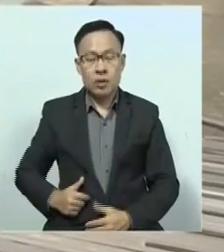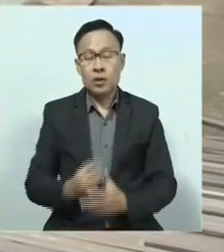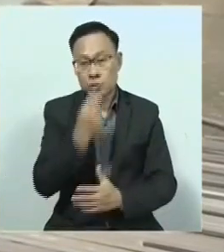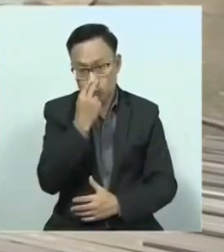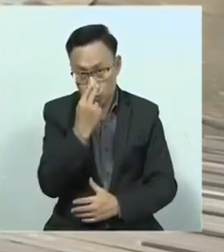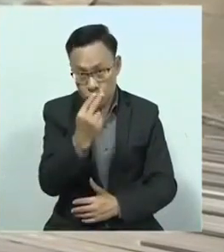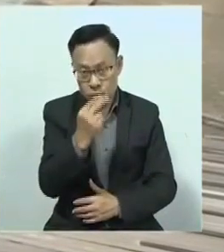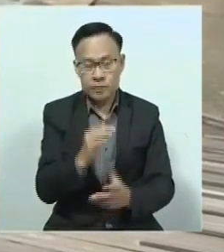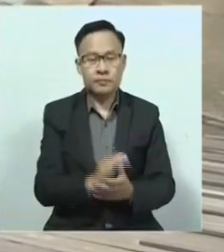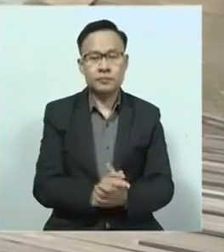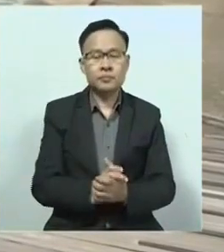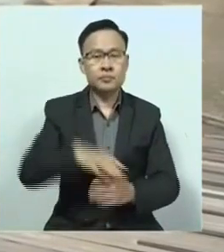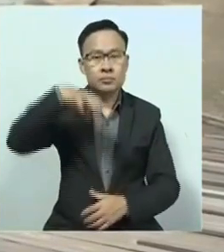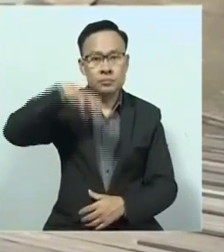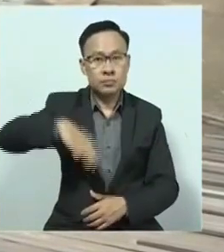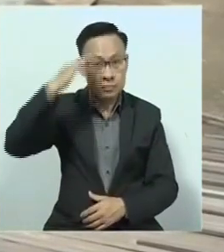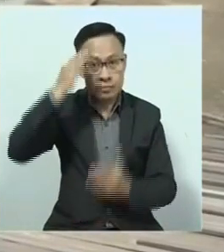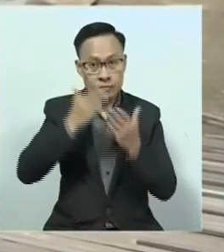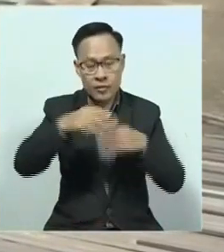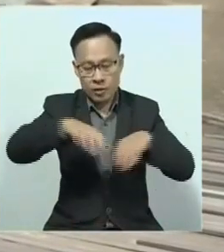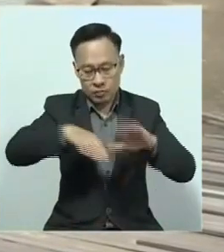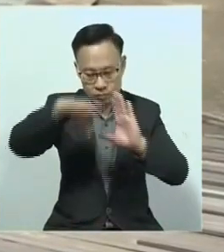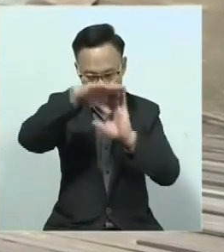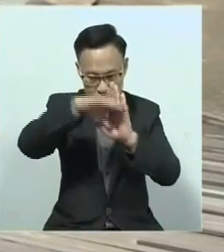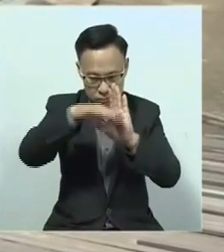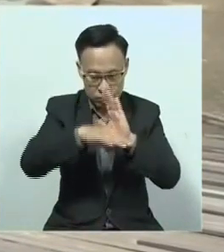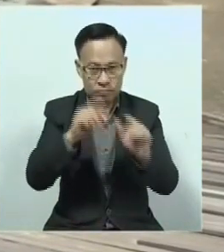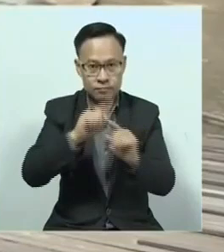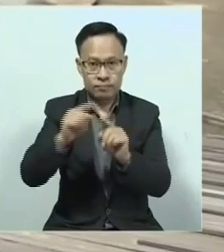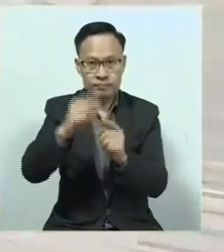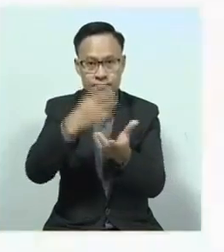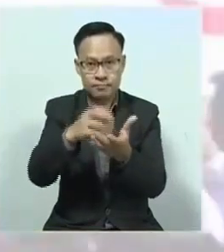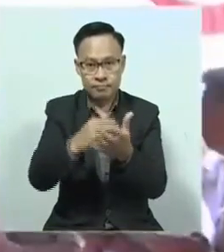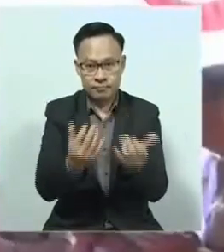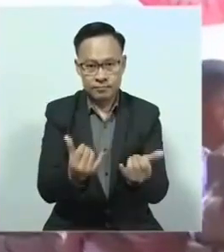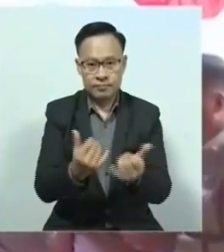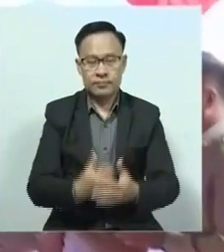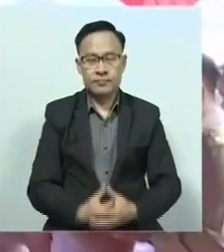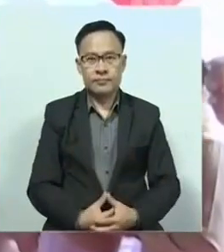จัดการในการเสด็จพระราชดำเนินเลียบพระนครในครั้งนี้ไปติดตามกันค่ะ